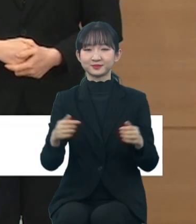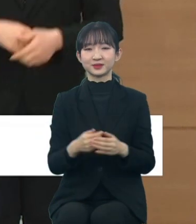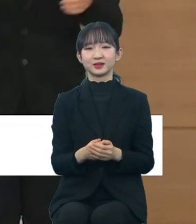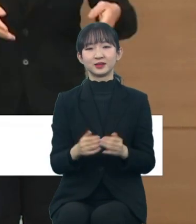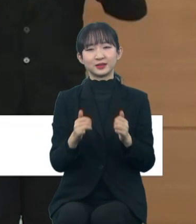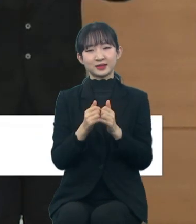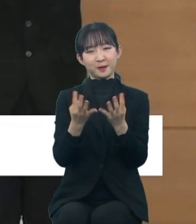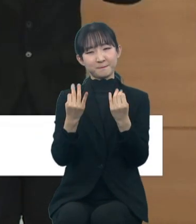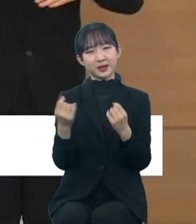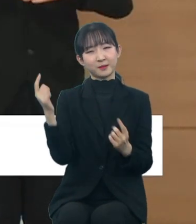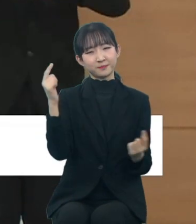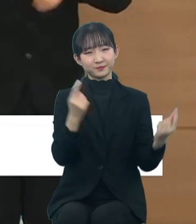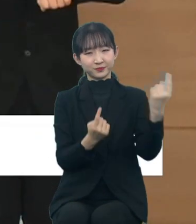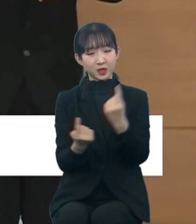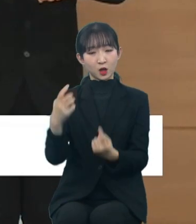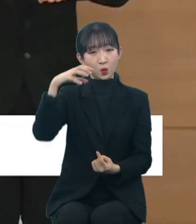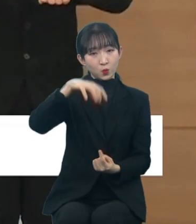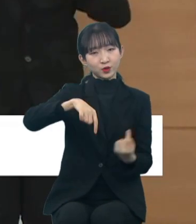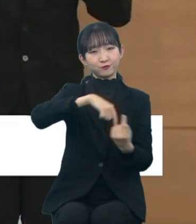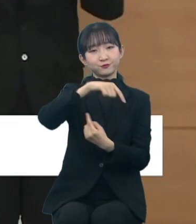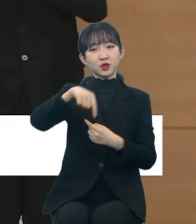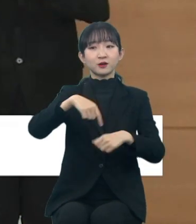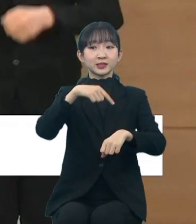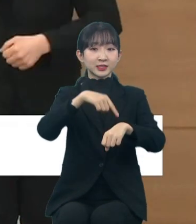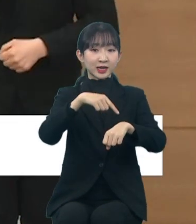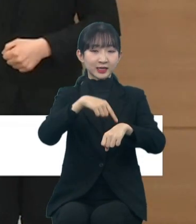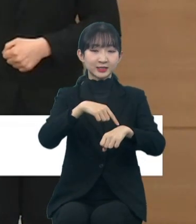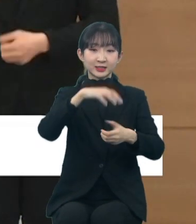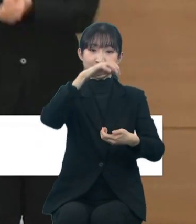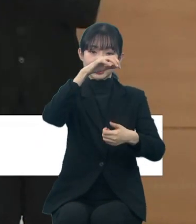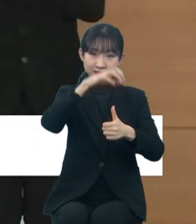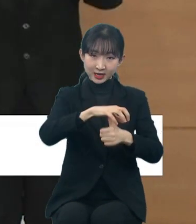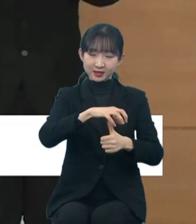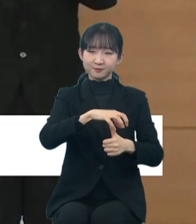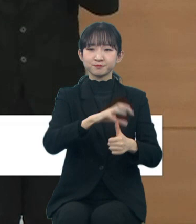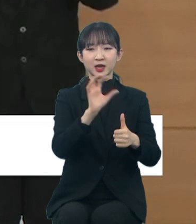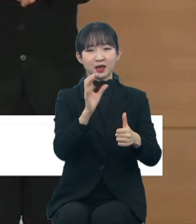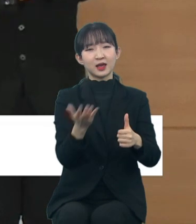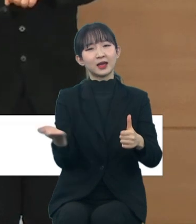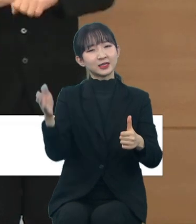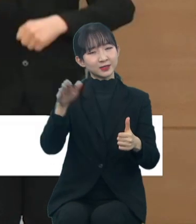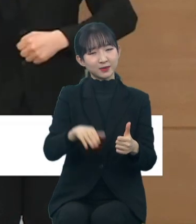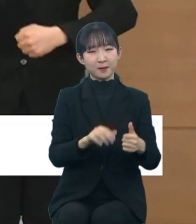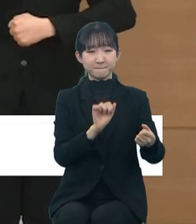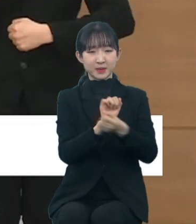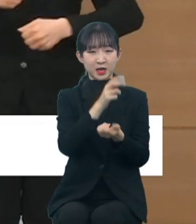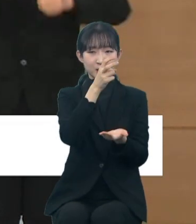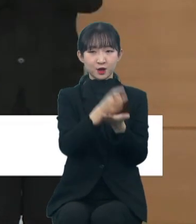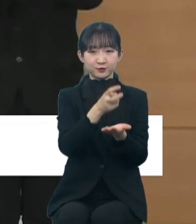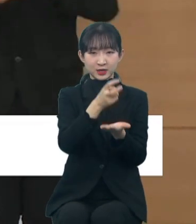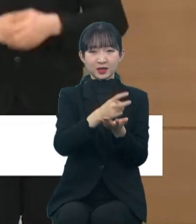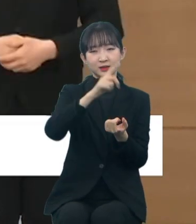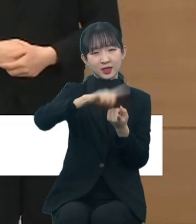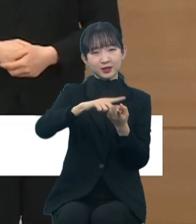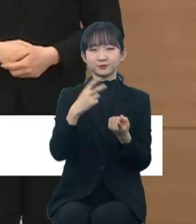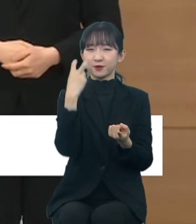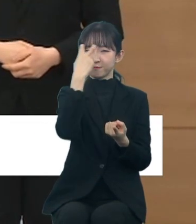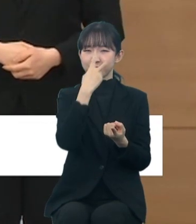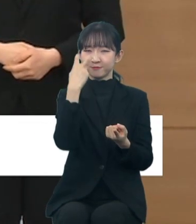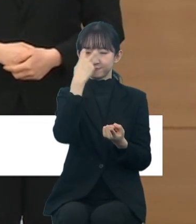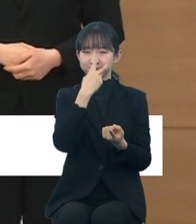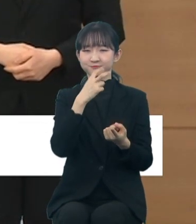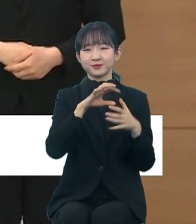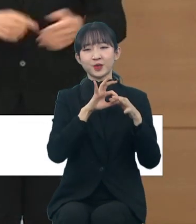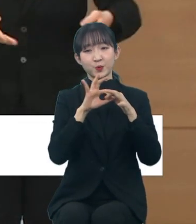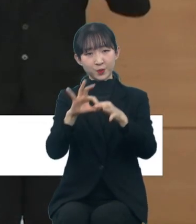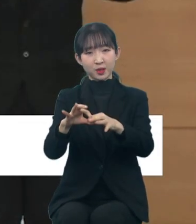다중이용시설의 운영시간에 제한은 완화되지만 방역수칙에 따른 점검과 처분은 강화됩니다.